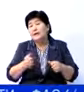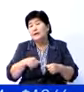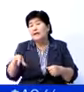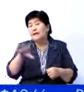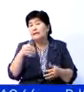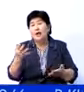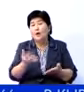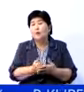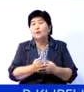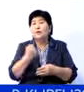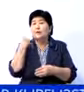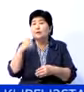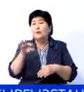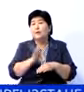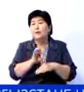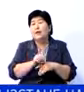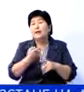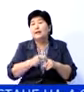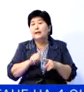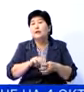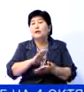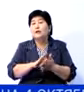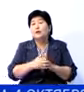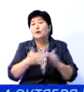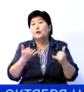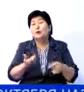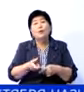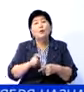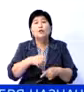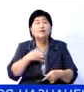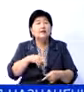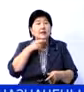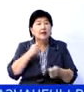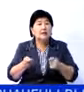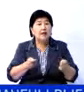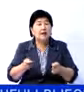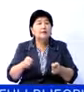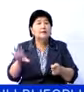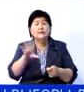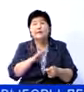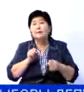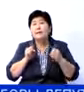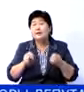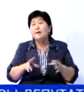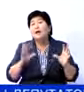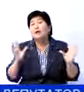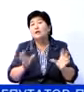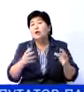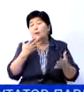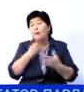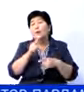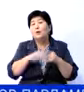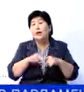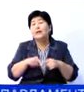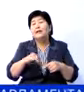всем удается побороть недуг для преломления ситуации сегодня очень важно соблюдать все меры безопасности позаботиться о родных и